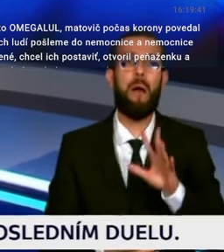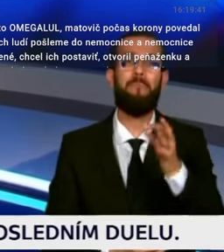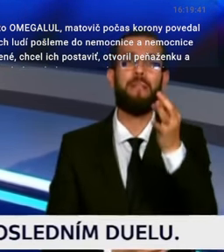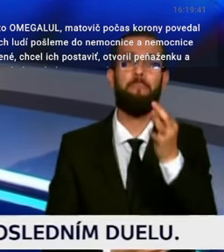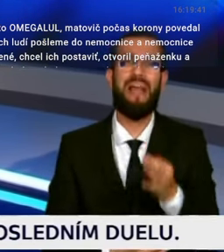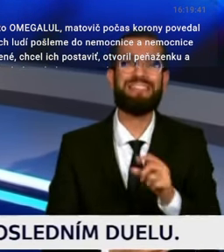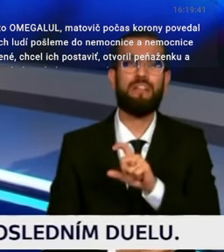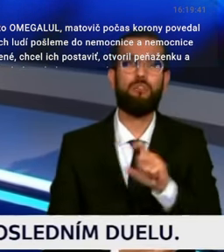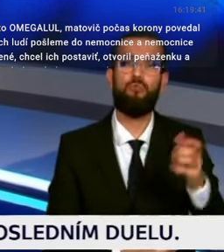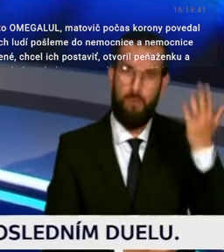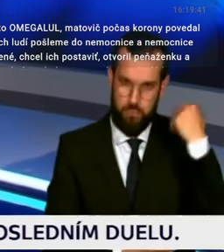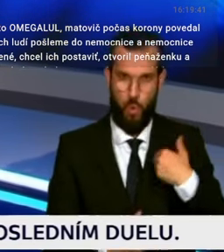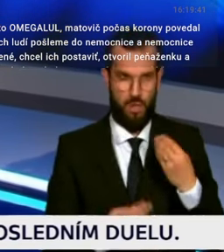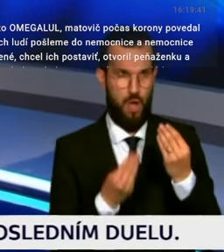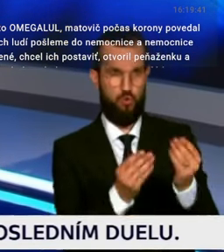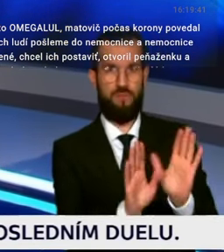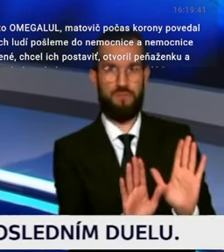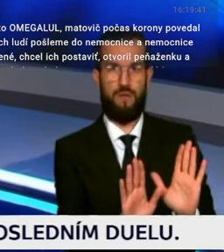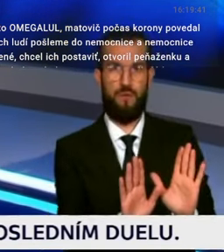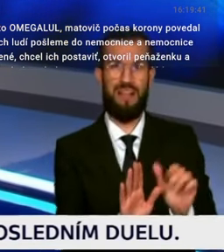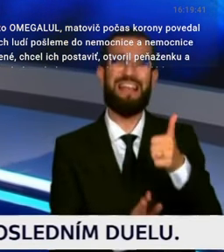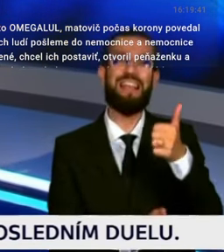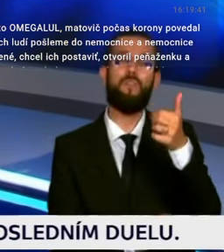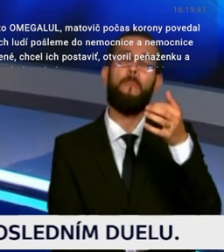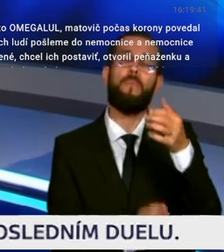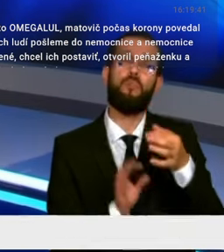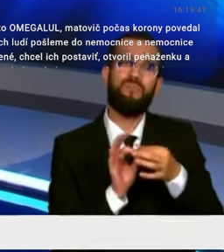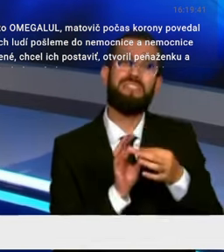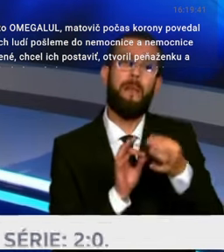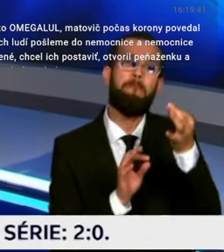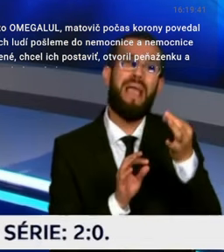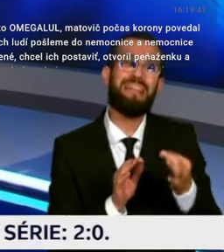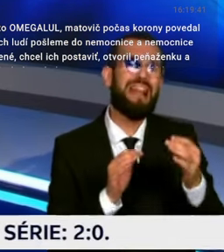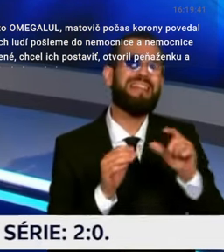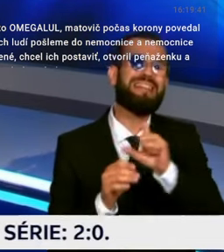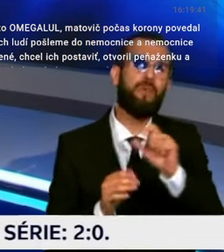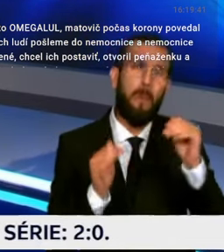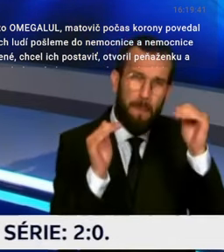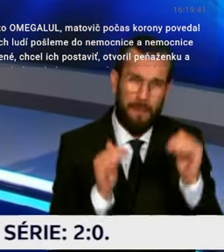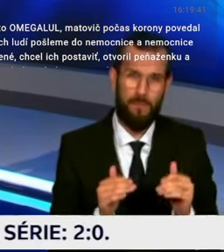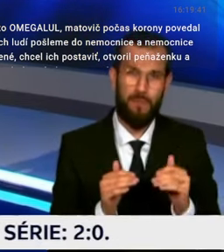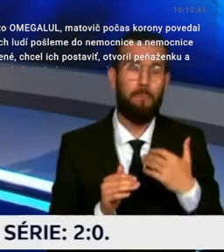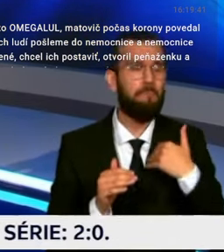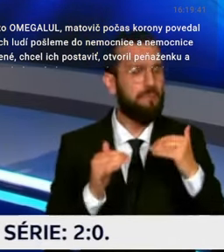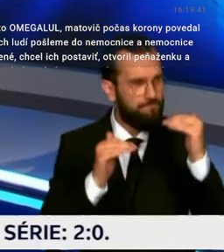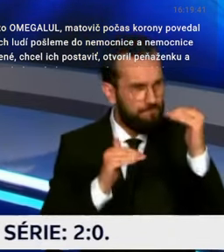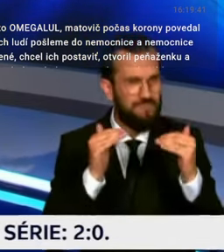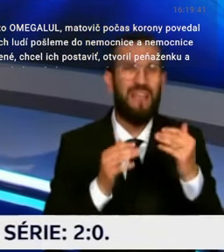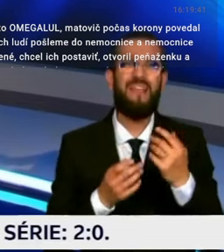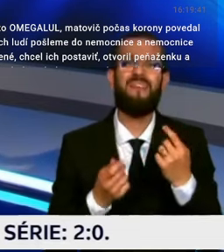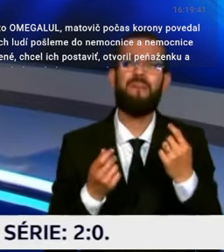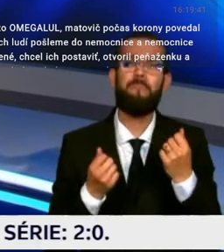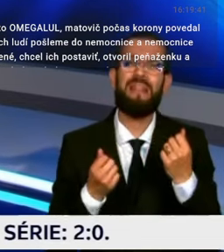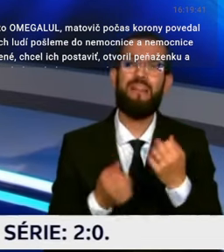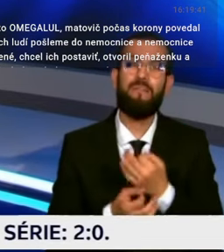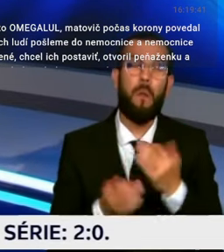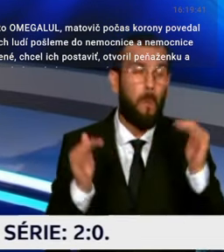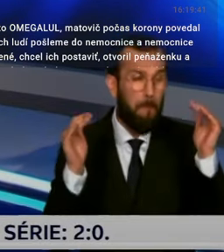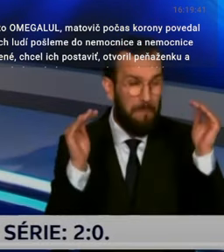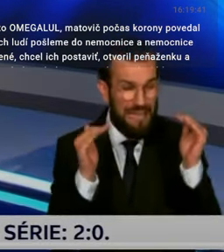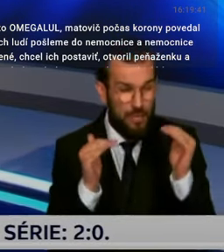dlhom a s 1% deficitom najnižším v histórii tejto krajiny Mali sme sk konsolidované verejné financie blížili sme sa k